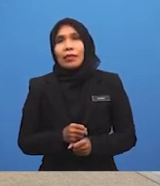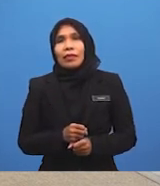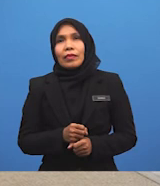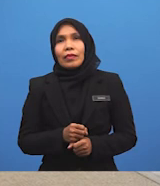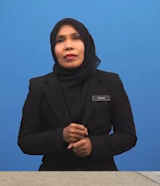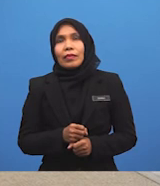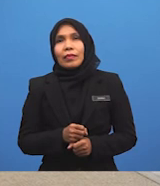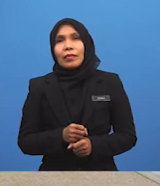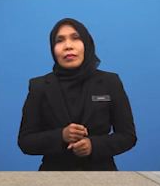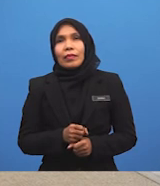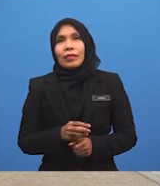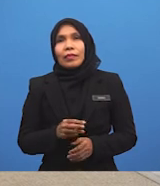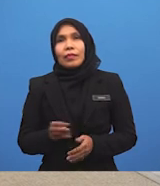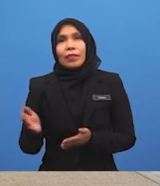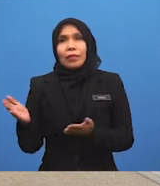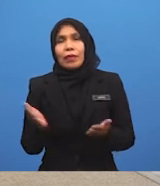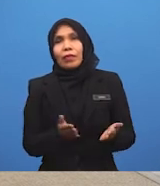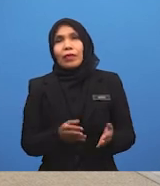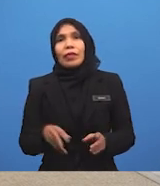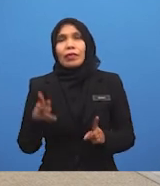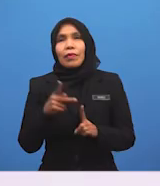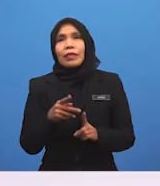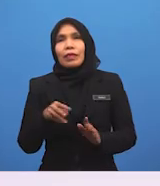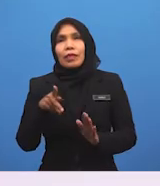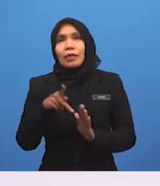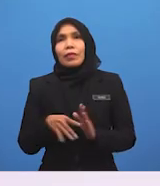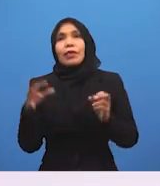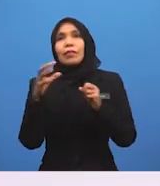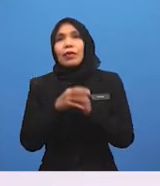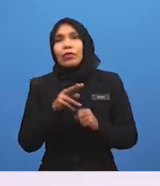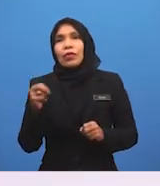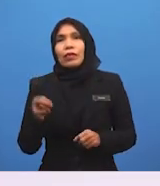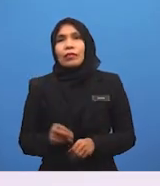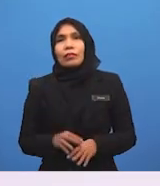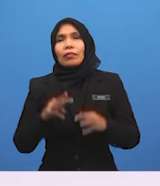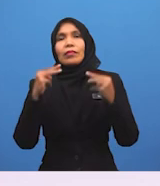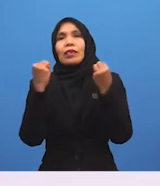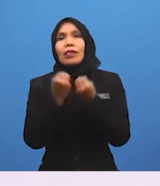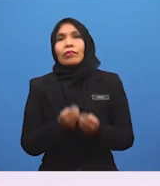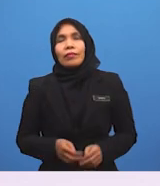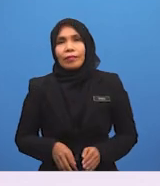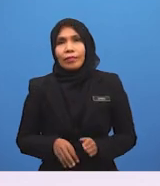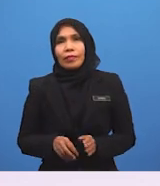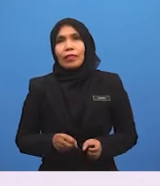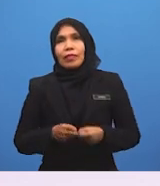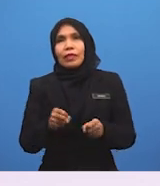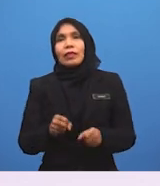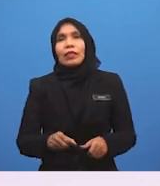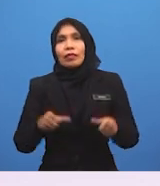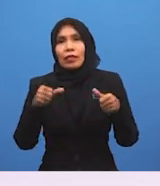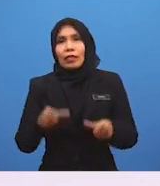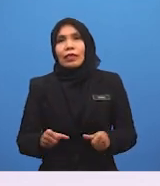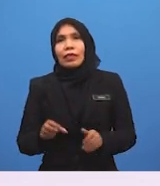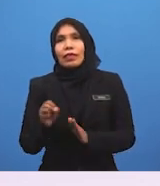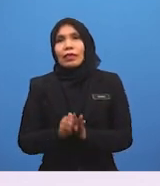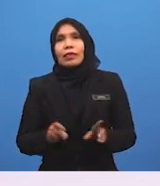kaum dan membawa kepada perpaduan kaum. Bersikap adil sesama jiran.